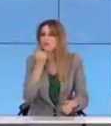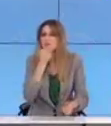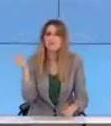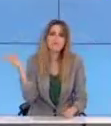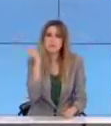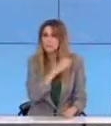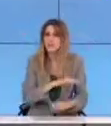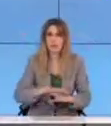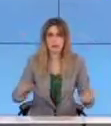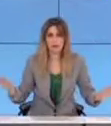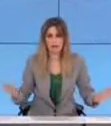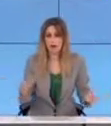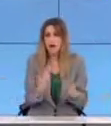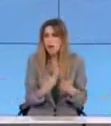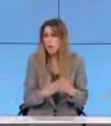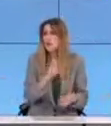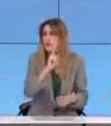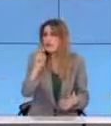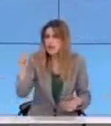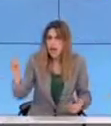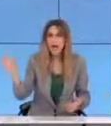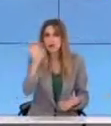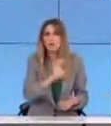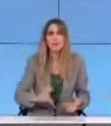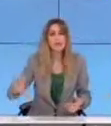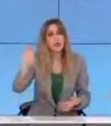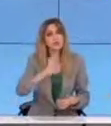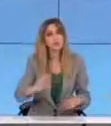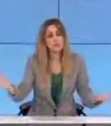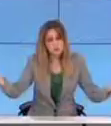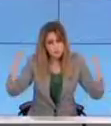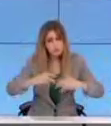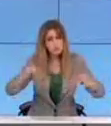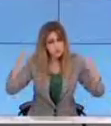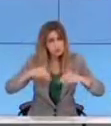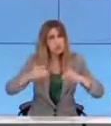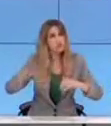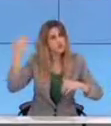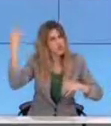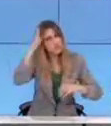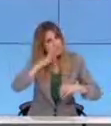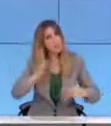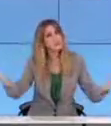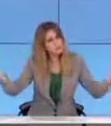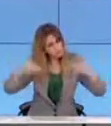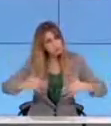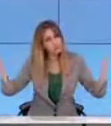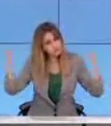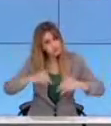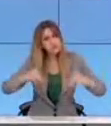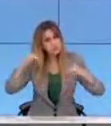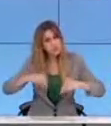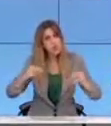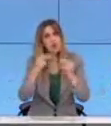ήρθαν στη χώρα μας όλα αυτά τα χρόνια και ιδίως εκείνα τα κρίσιμα χρόνια, τα εκατομμύρια των επισκεφτών που ένιωσαν τη